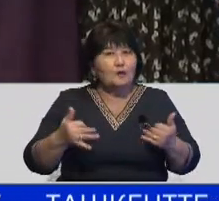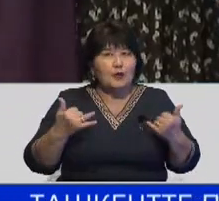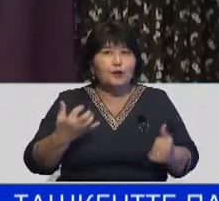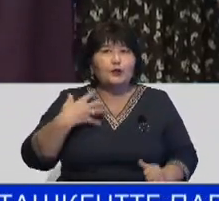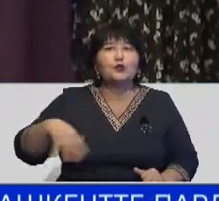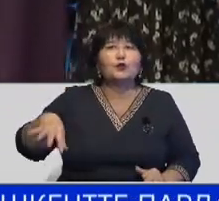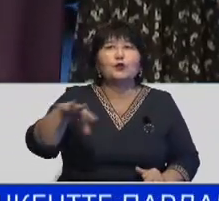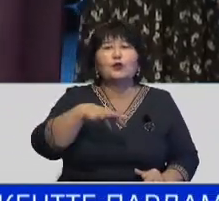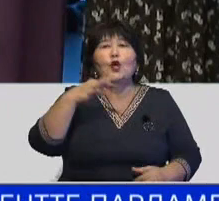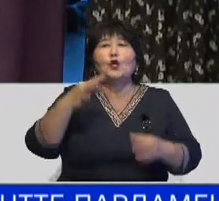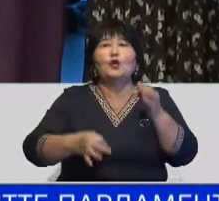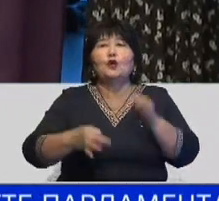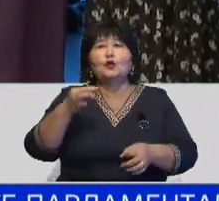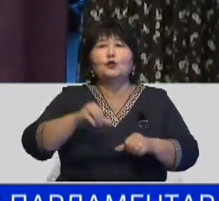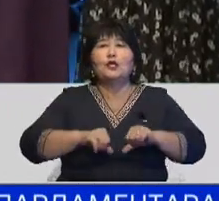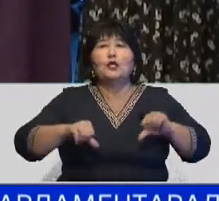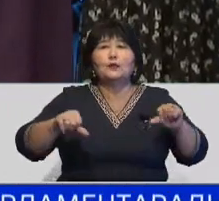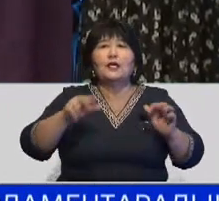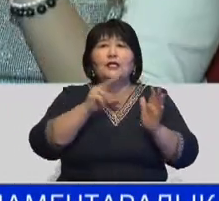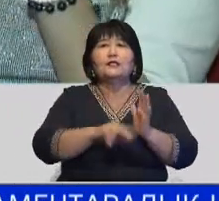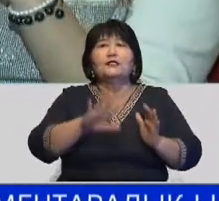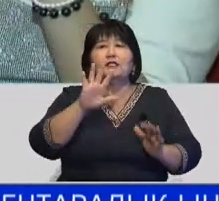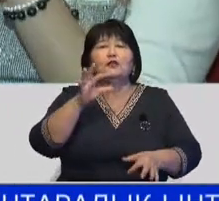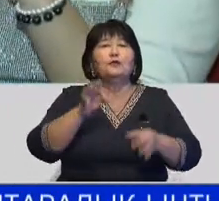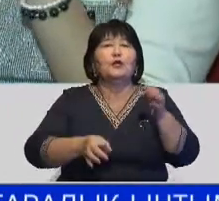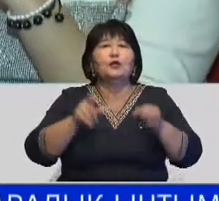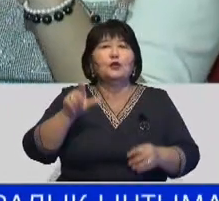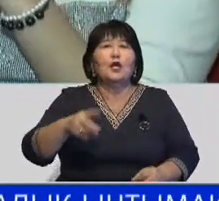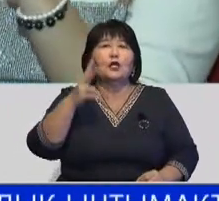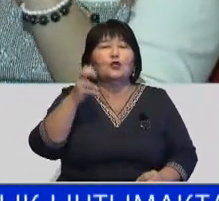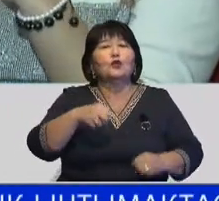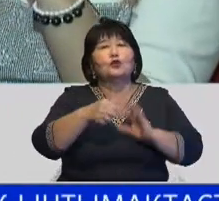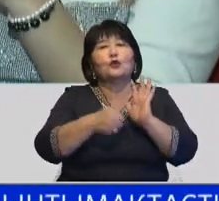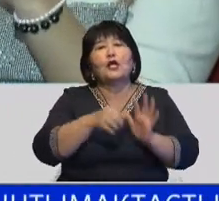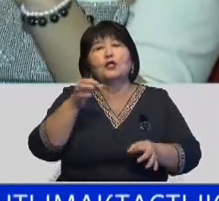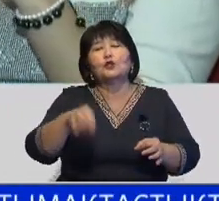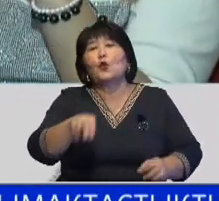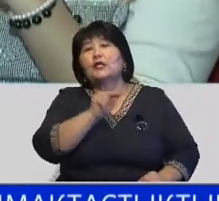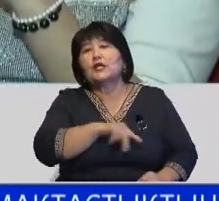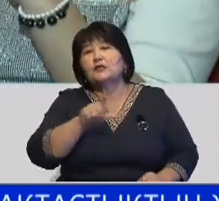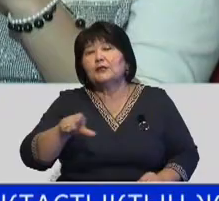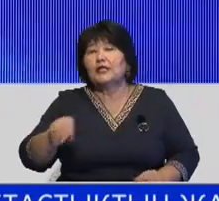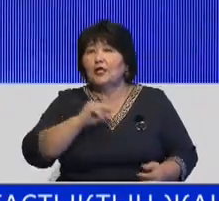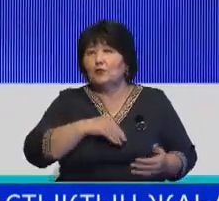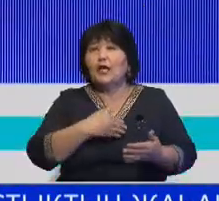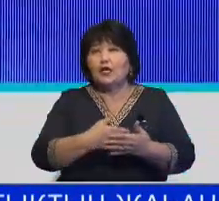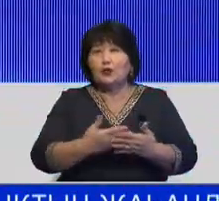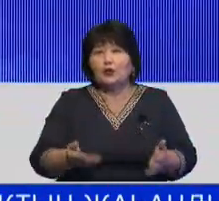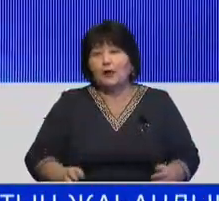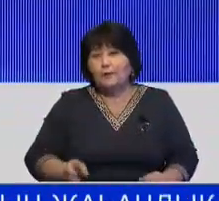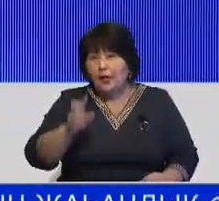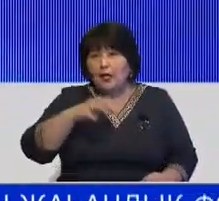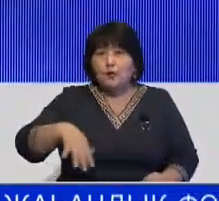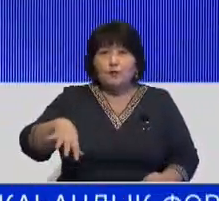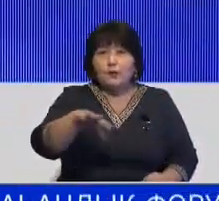Сыр өңірінің судьялар корпусында 85 судья, 216 сот қызметкері еңбек етуде.